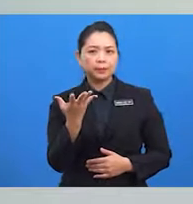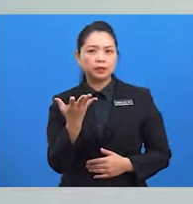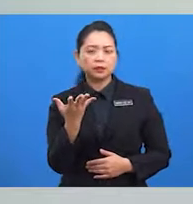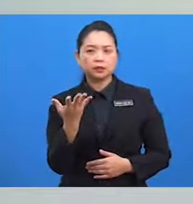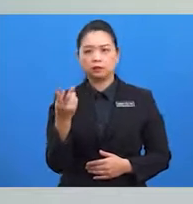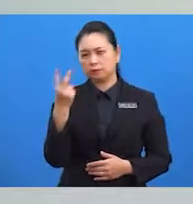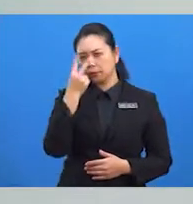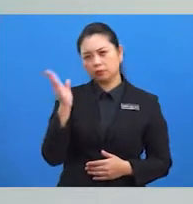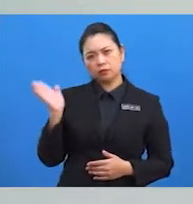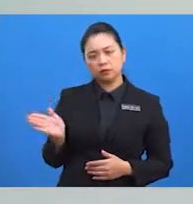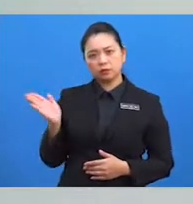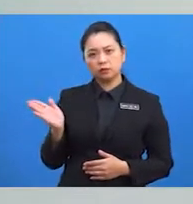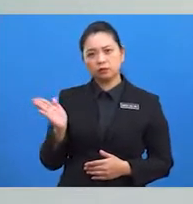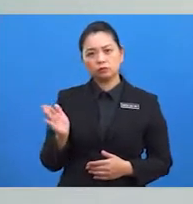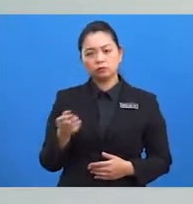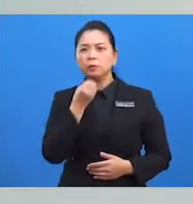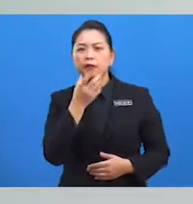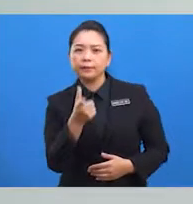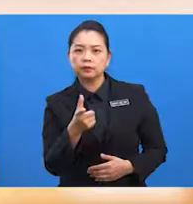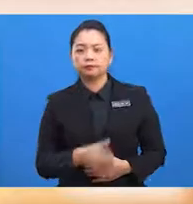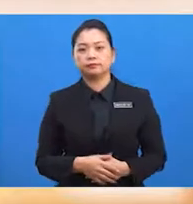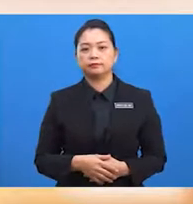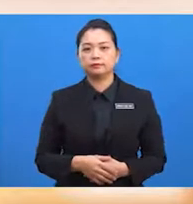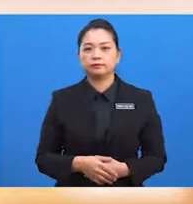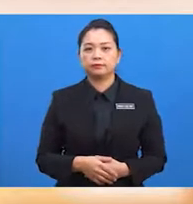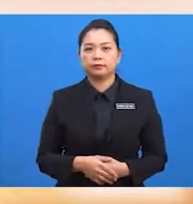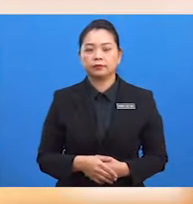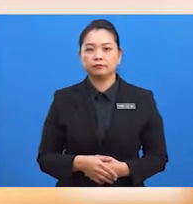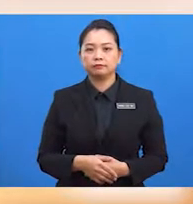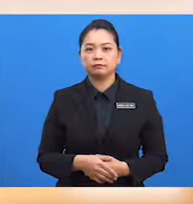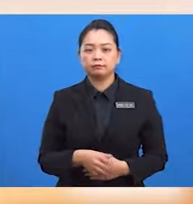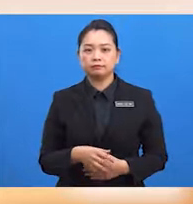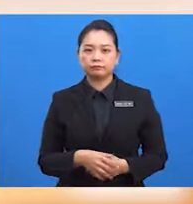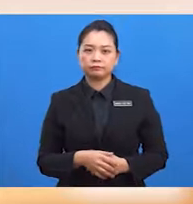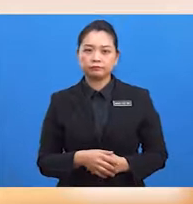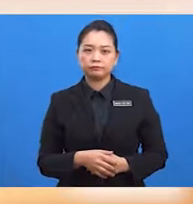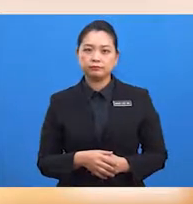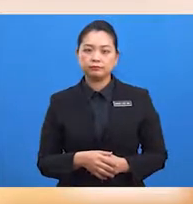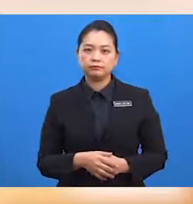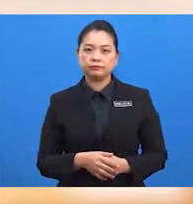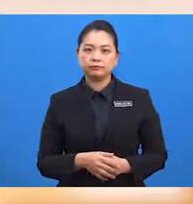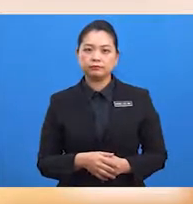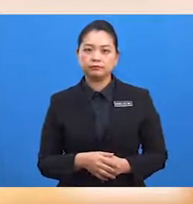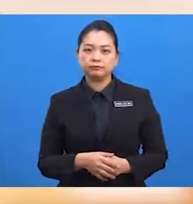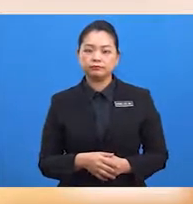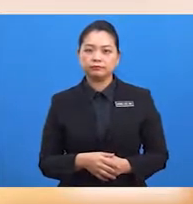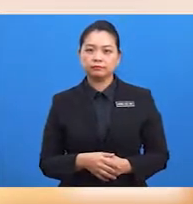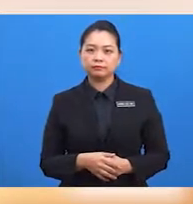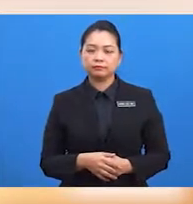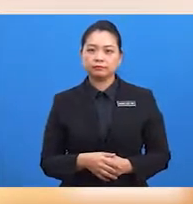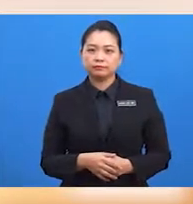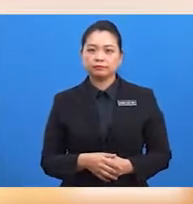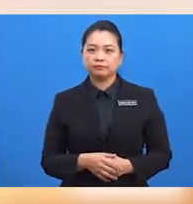sebagai Hai fosil dinosaurus menari Ken murid-murid kegunaan radioaktif yang